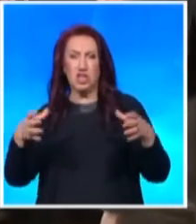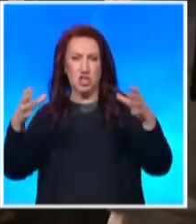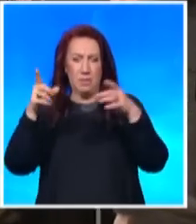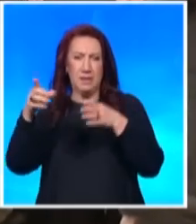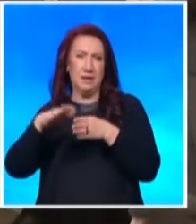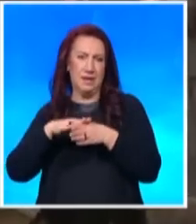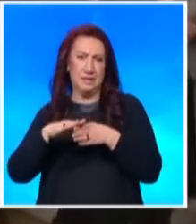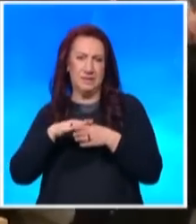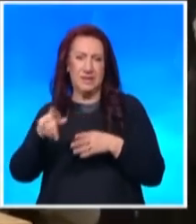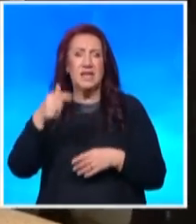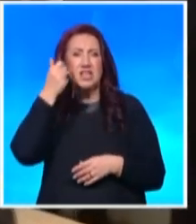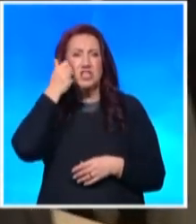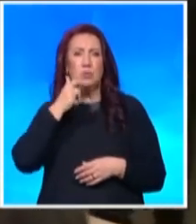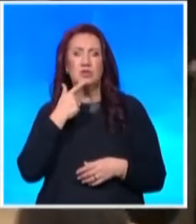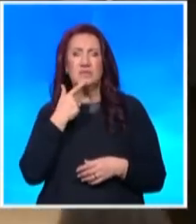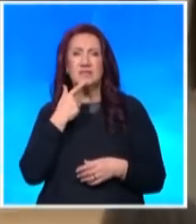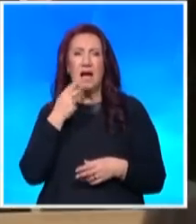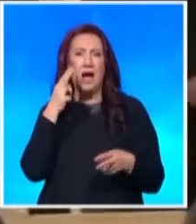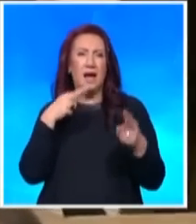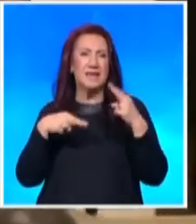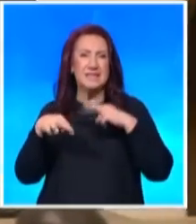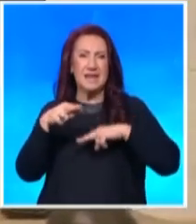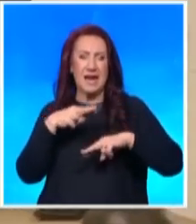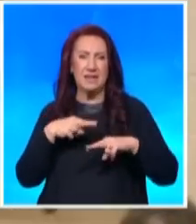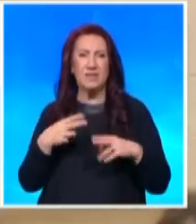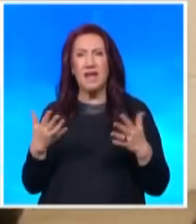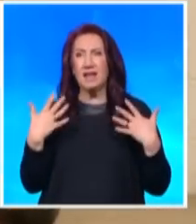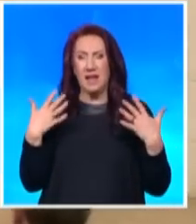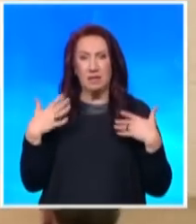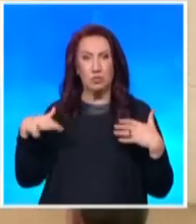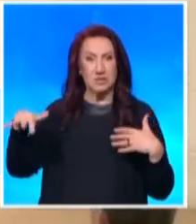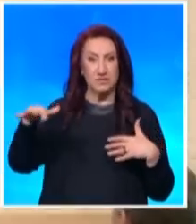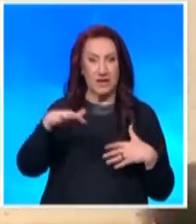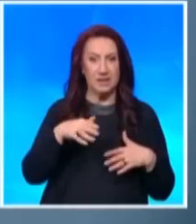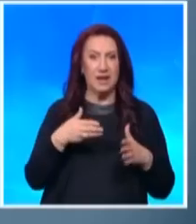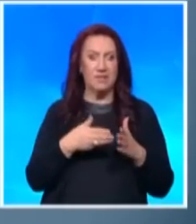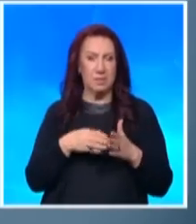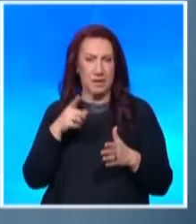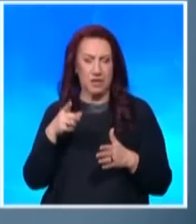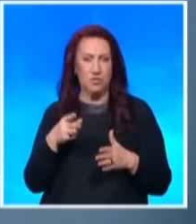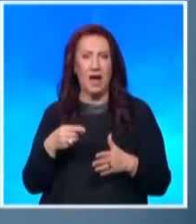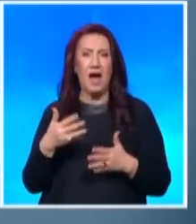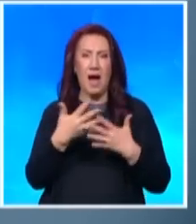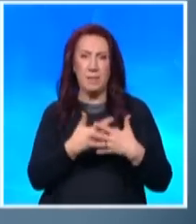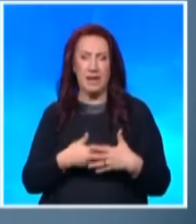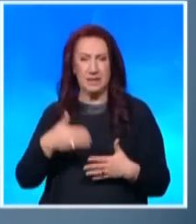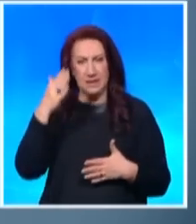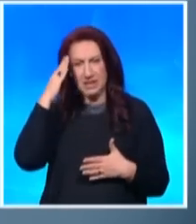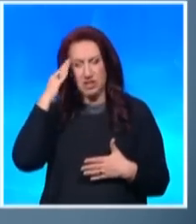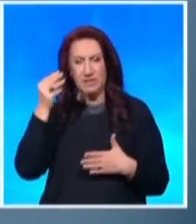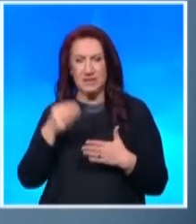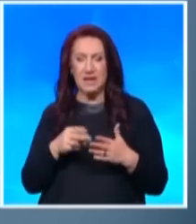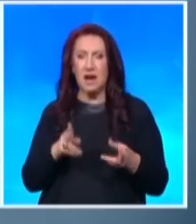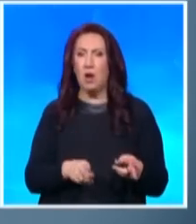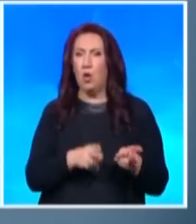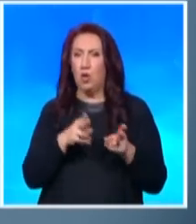балона служи за изследване на атмосферните явления. Въпреки това, американският държавен секретар Антони Блинкен отложи планираното